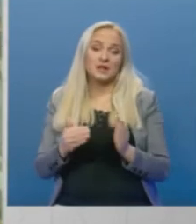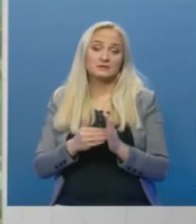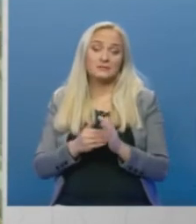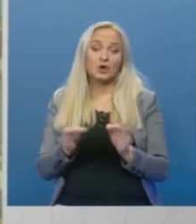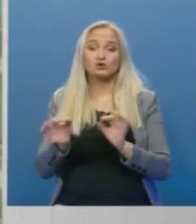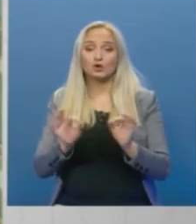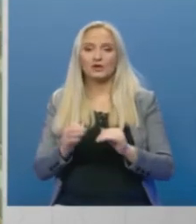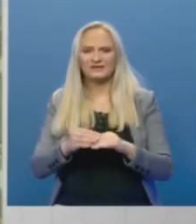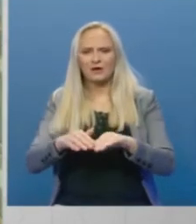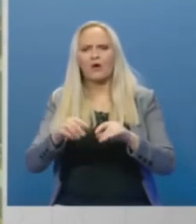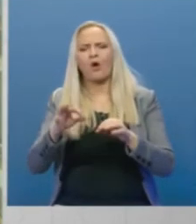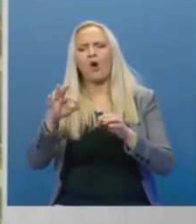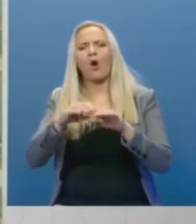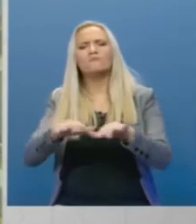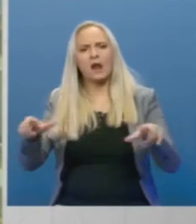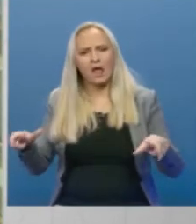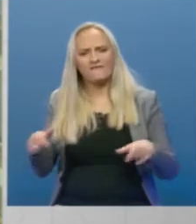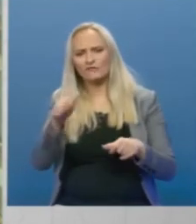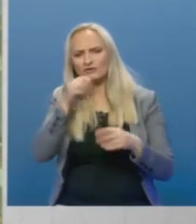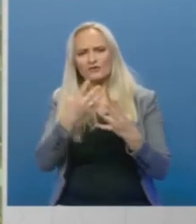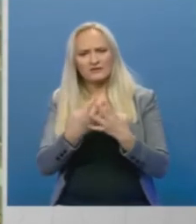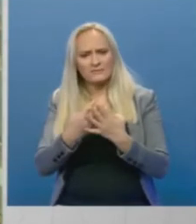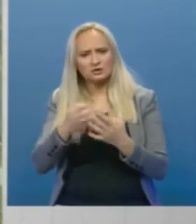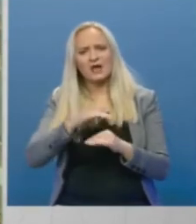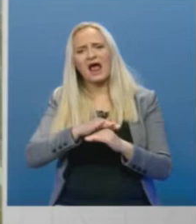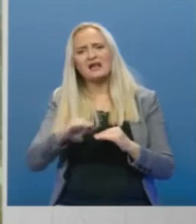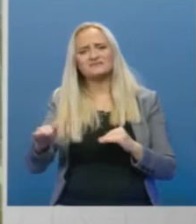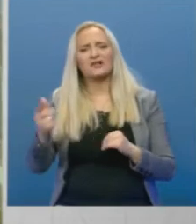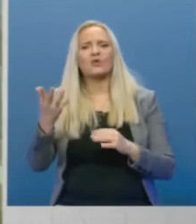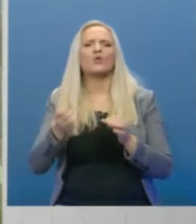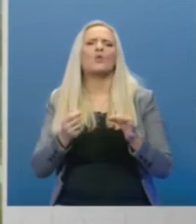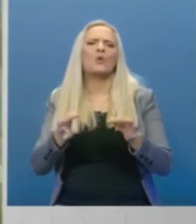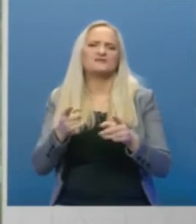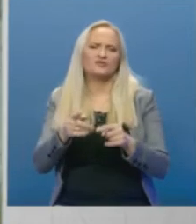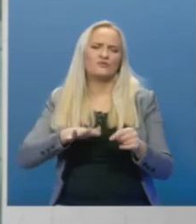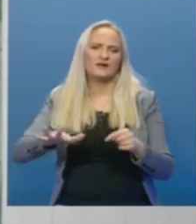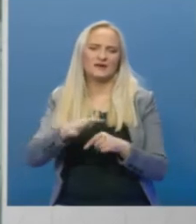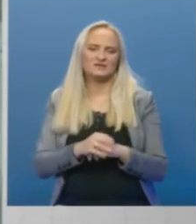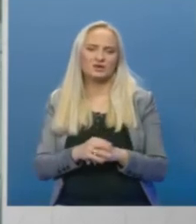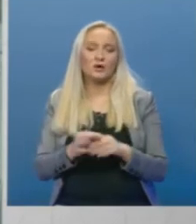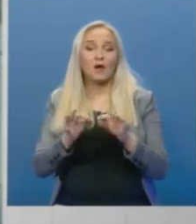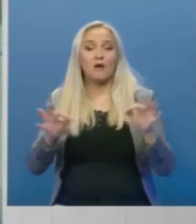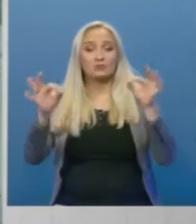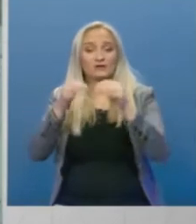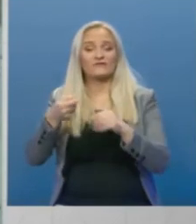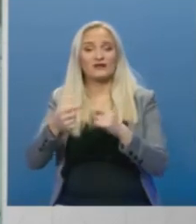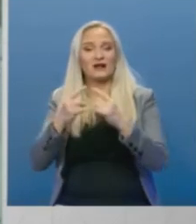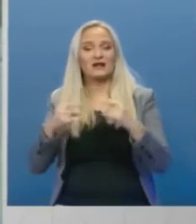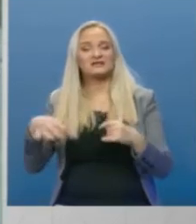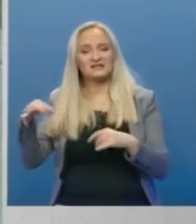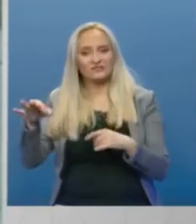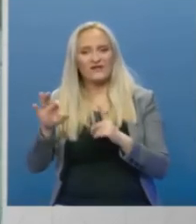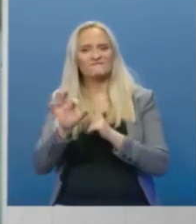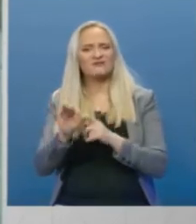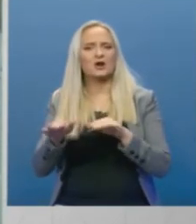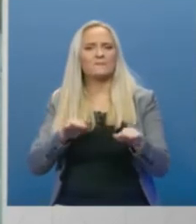se uredi dio obale, vodovodna mreža i asfaltira više ulica u ovom naselju. Projekte finansiraju grad Zvornik,